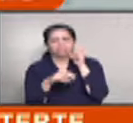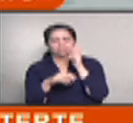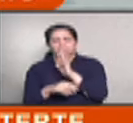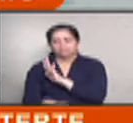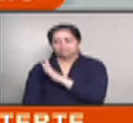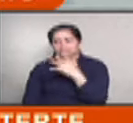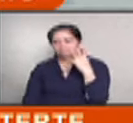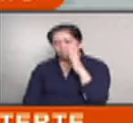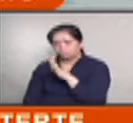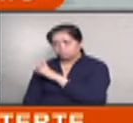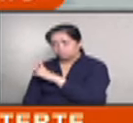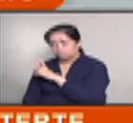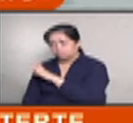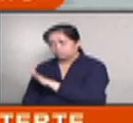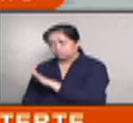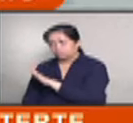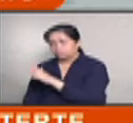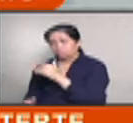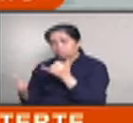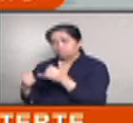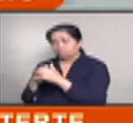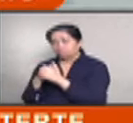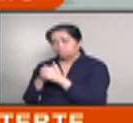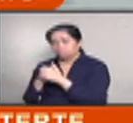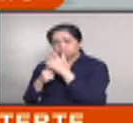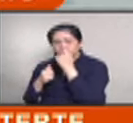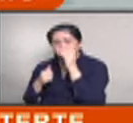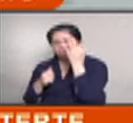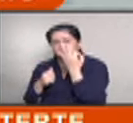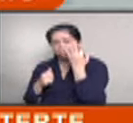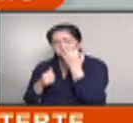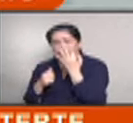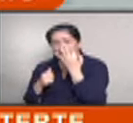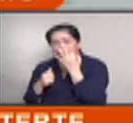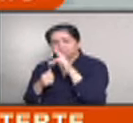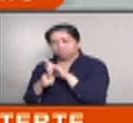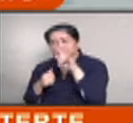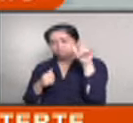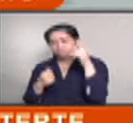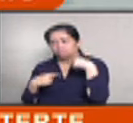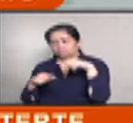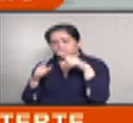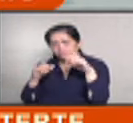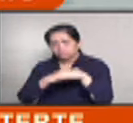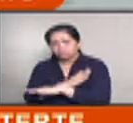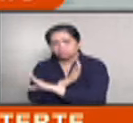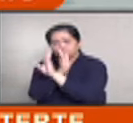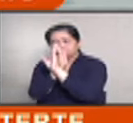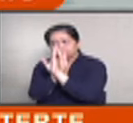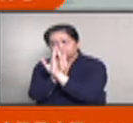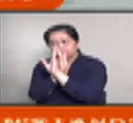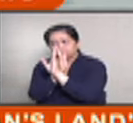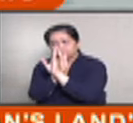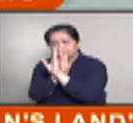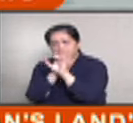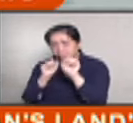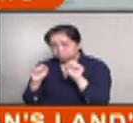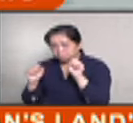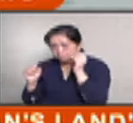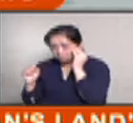usapan? Wait lang po, sir. Opo. Ganito. Opo. Kasi po sa Friday, palipad po kami pupunta ng Davao. Kung